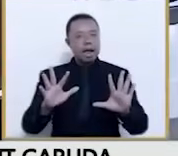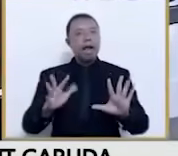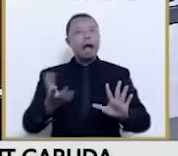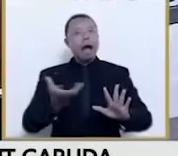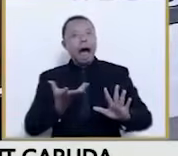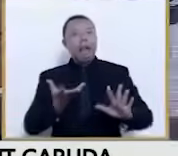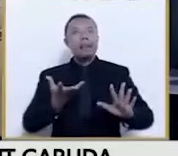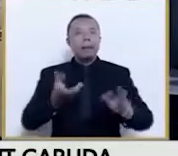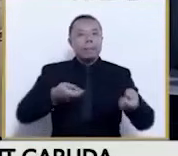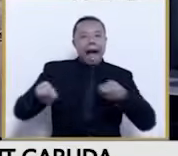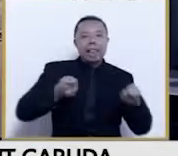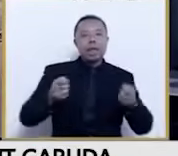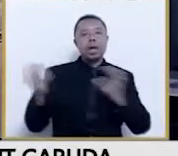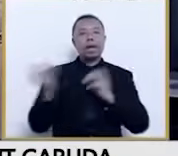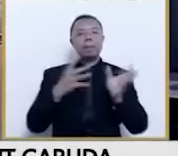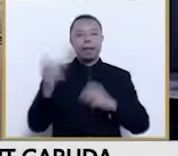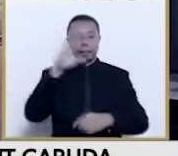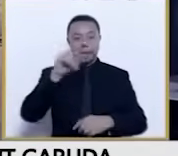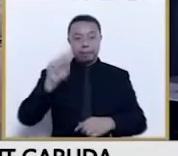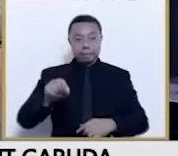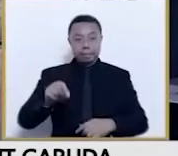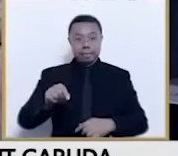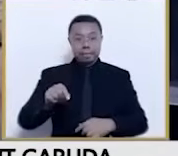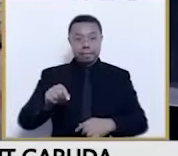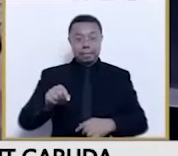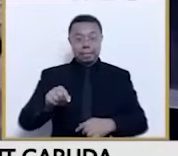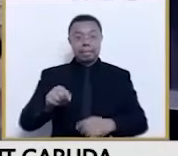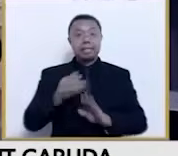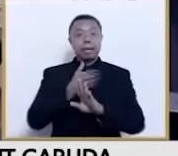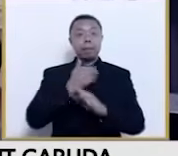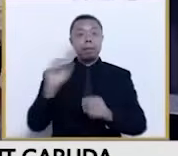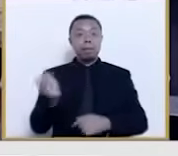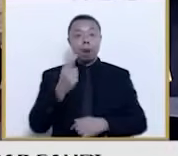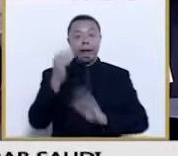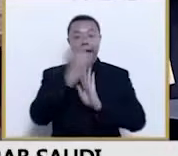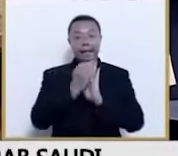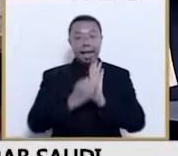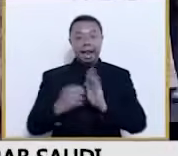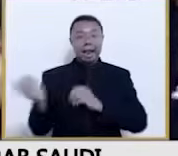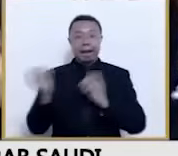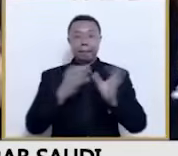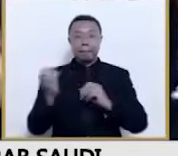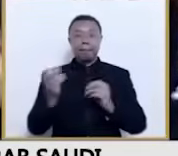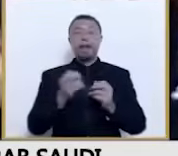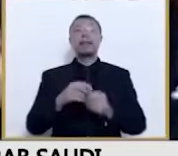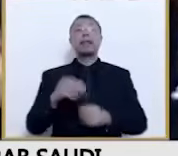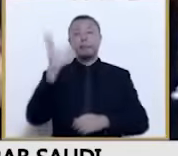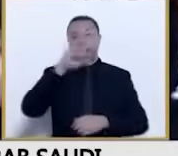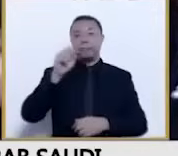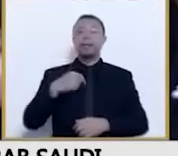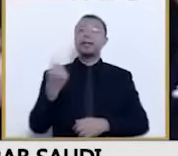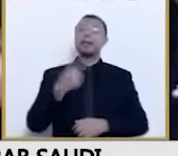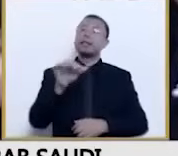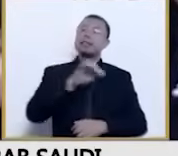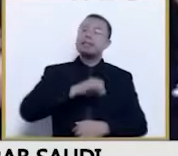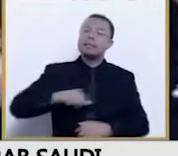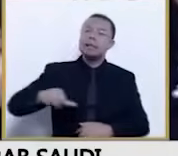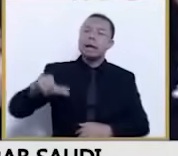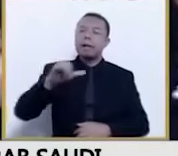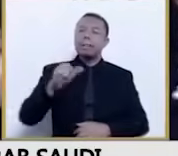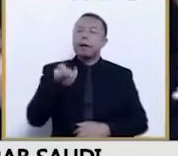yang akan memoderasi debat pada malam ini. Sebelum memulai acara debat publik malam ini, mari kita